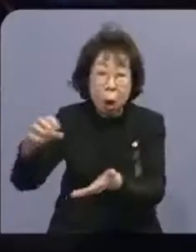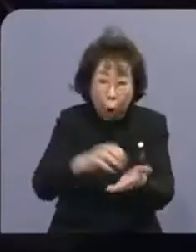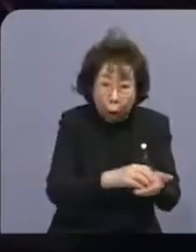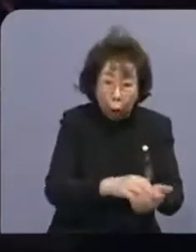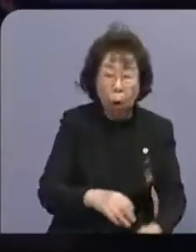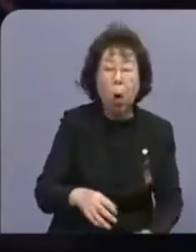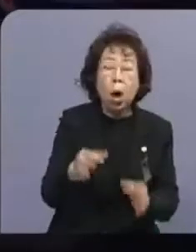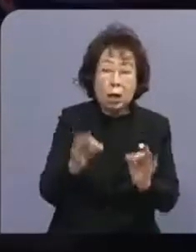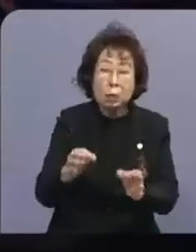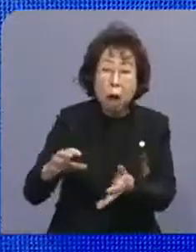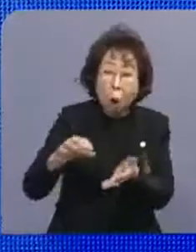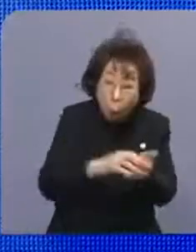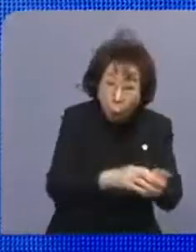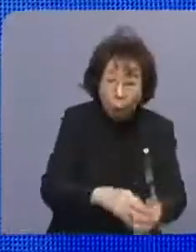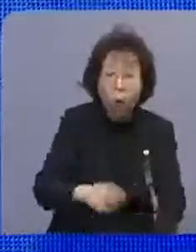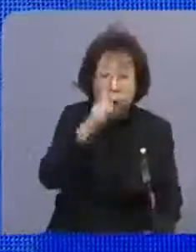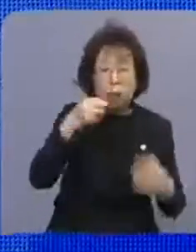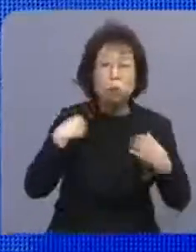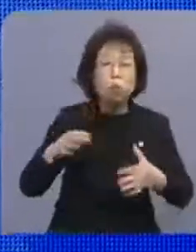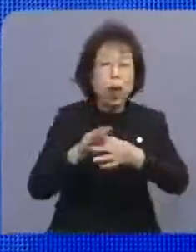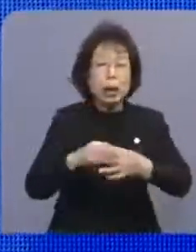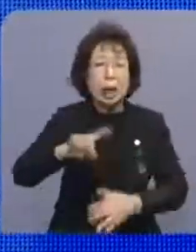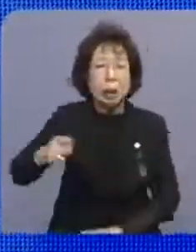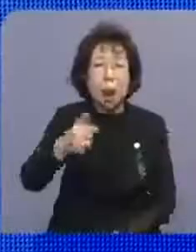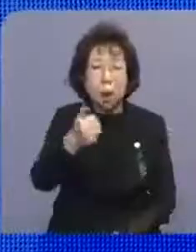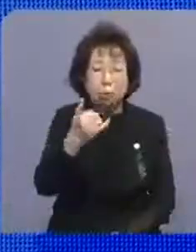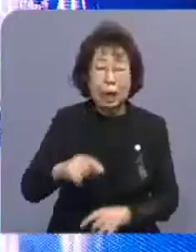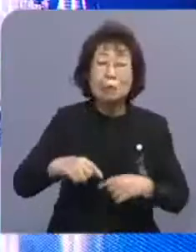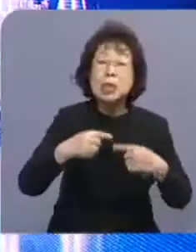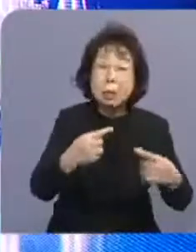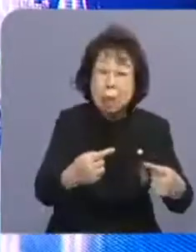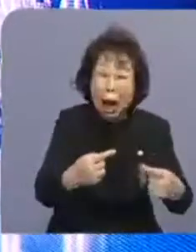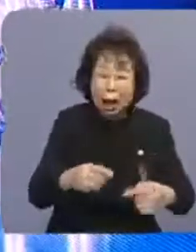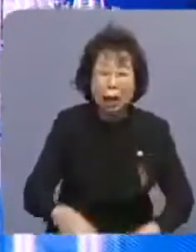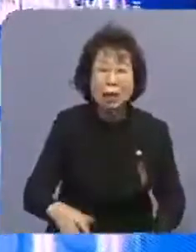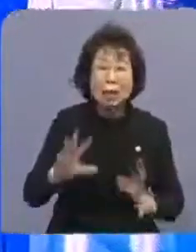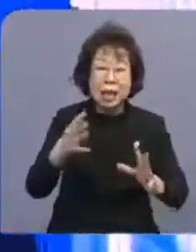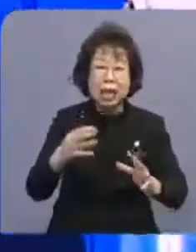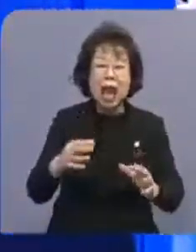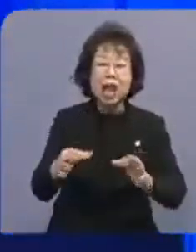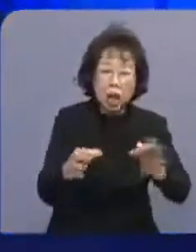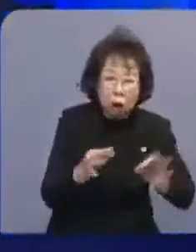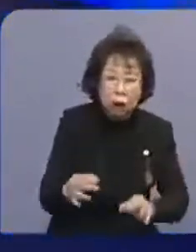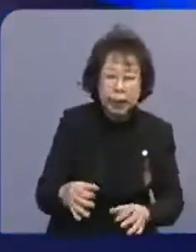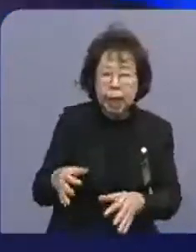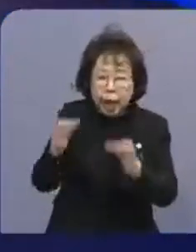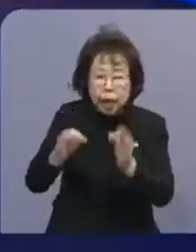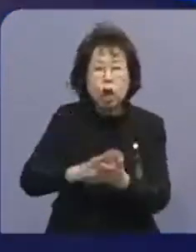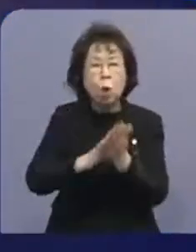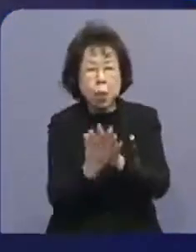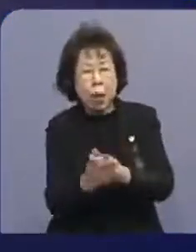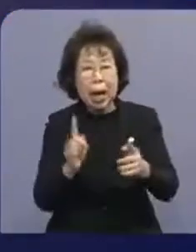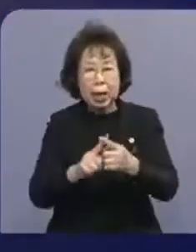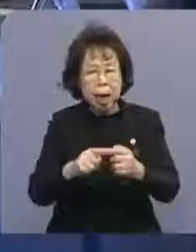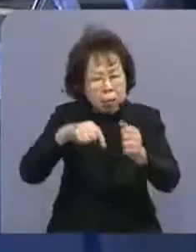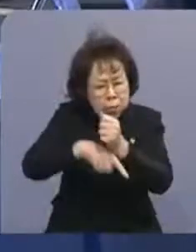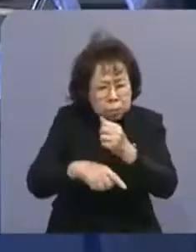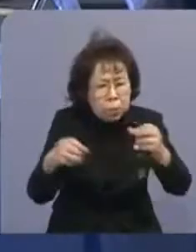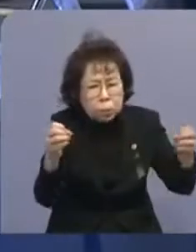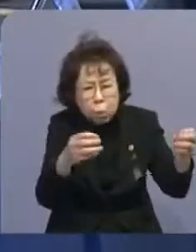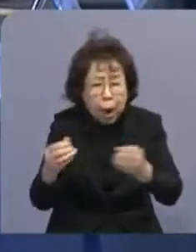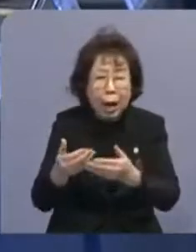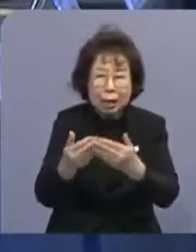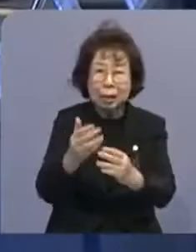전문회사와 금융기관, 정부 관계자 150여 명이 참가해 세계 경제와 금융시장 변화에 대한 깊이 있는 논의를